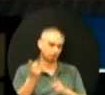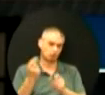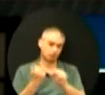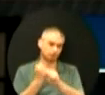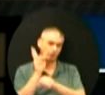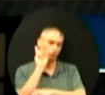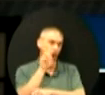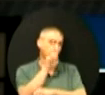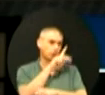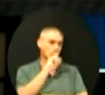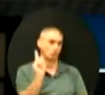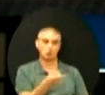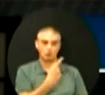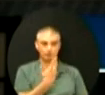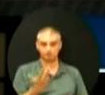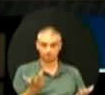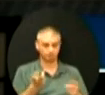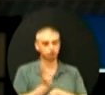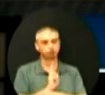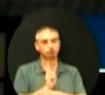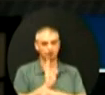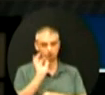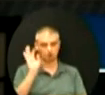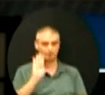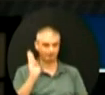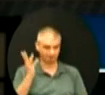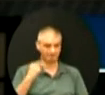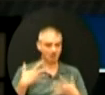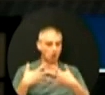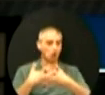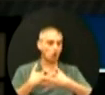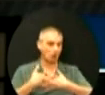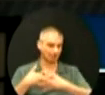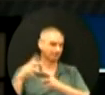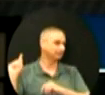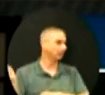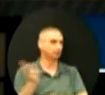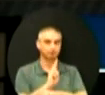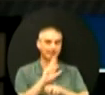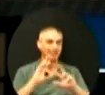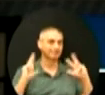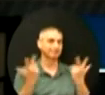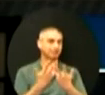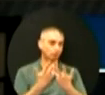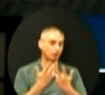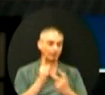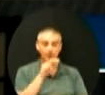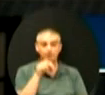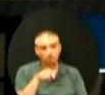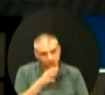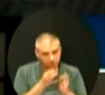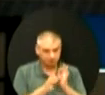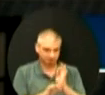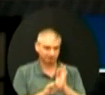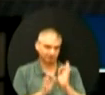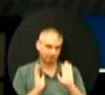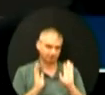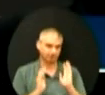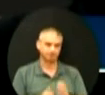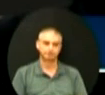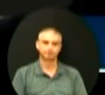בעיניים, ישראבלוף, עוד אחד מהשקרים של נתניהו והקואליציה הזאת לציבור בכלל, ובעניין הזה הספציפי